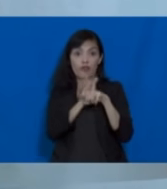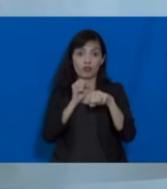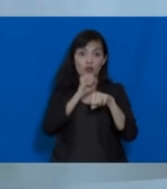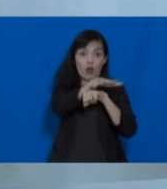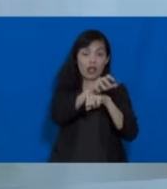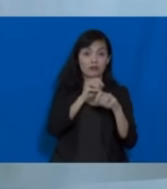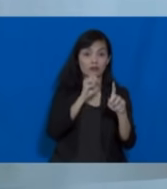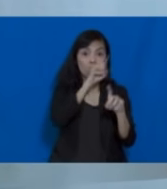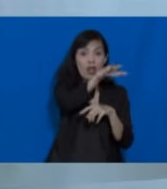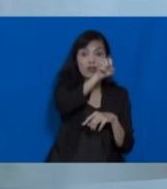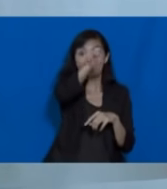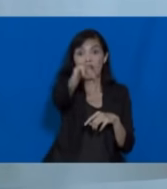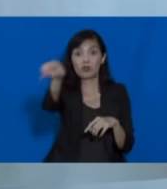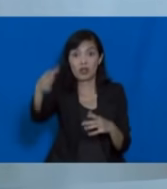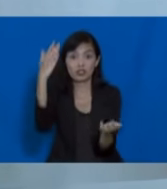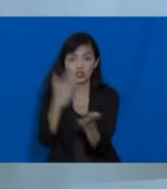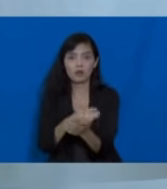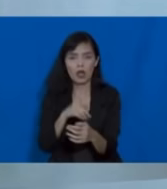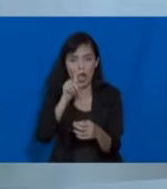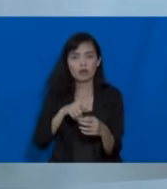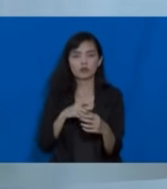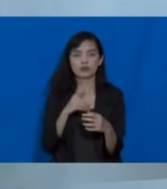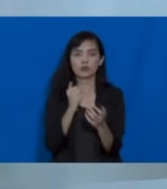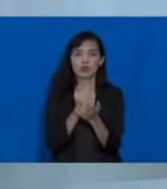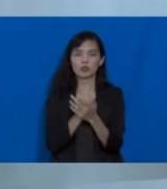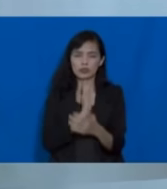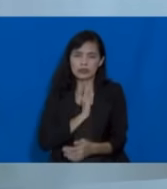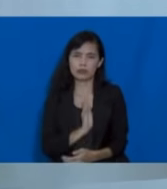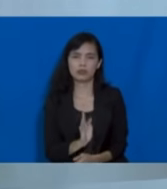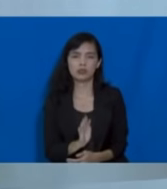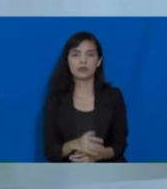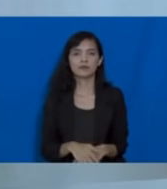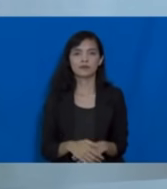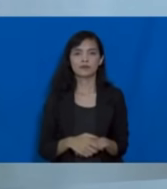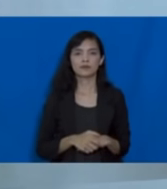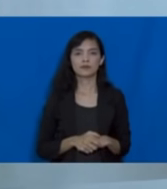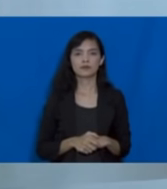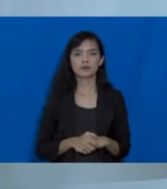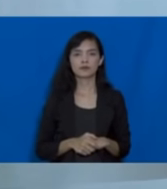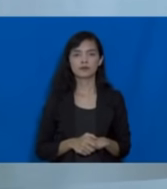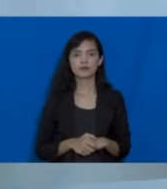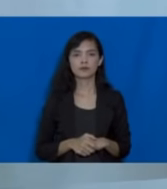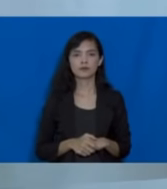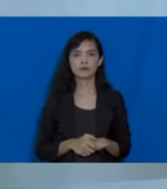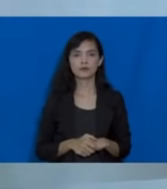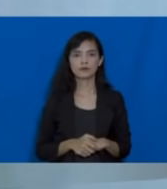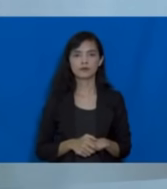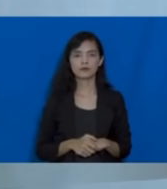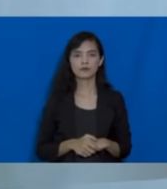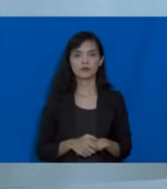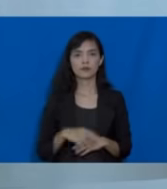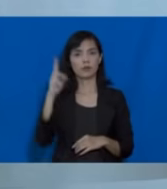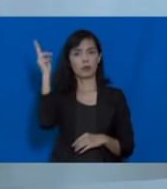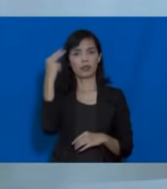oleh karena itu saudara-saudara sekalian Kami yakin seyakin-yakinnya bahwa